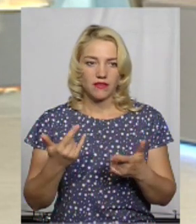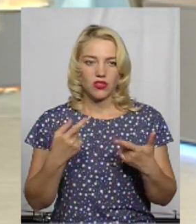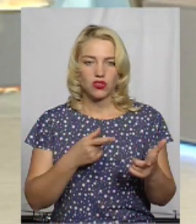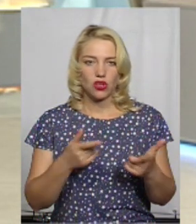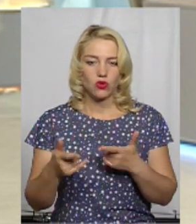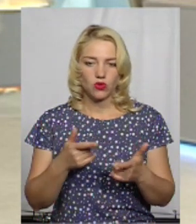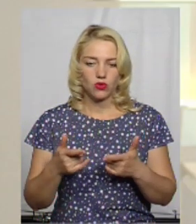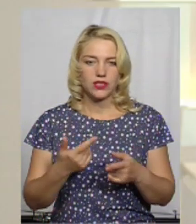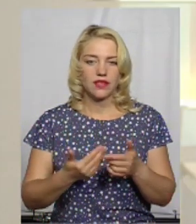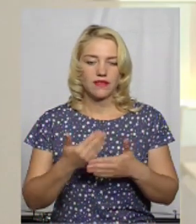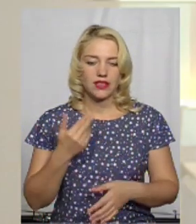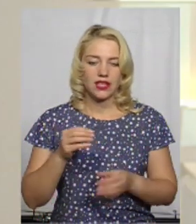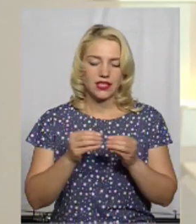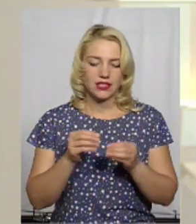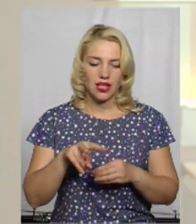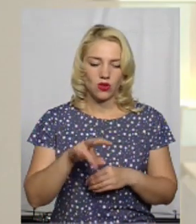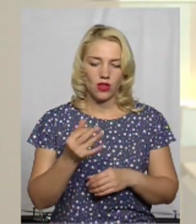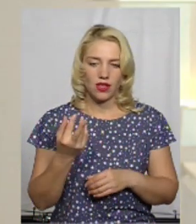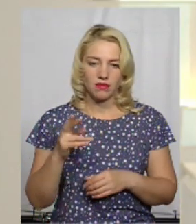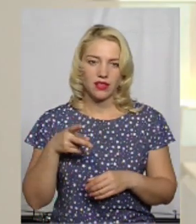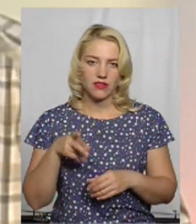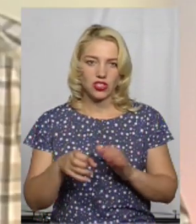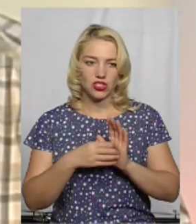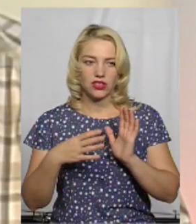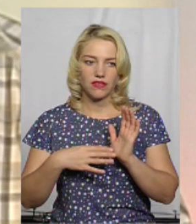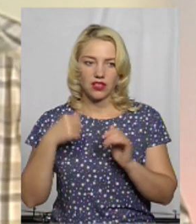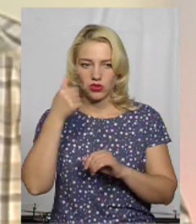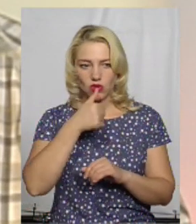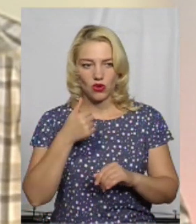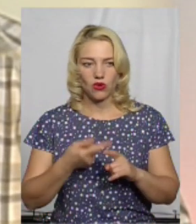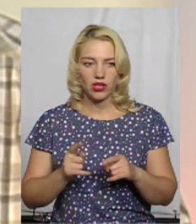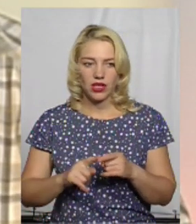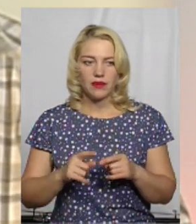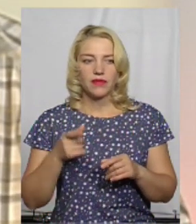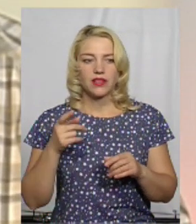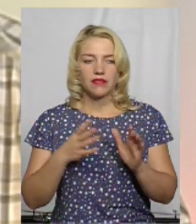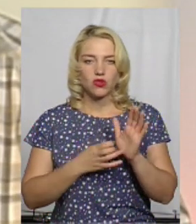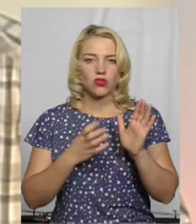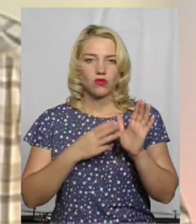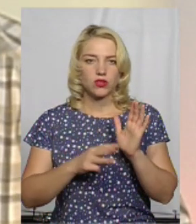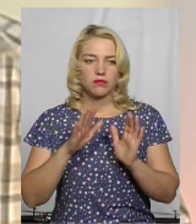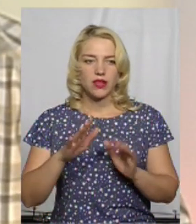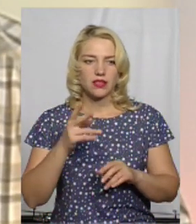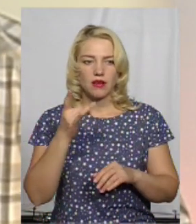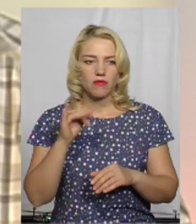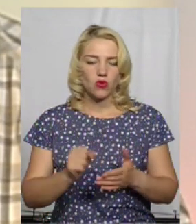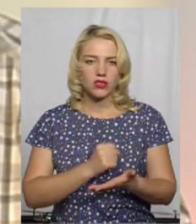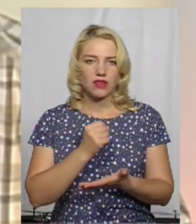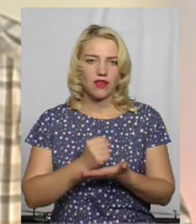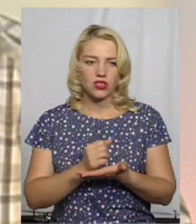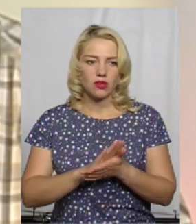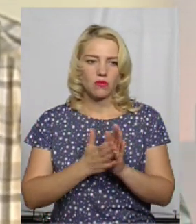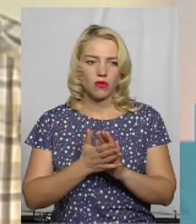від 10 липня 2019 року, номер 955, це про затвердження положення